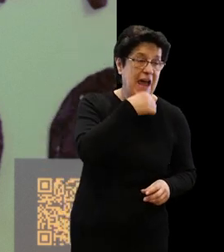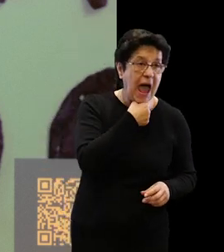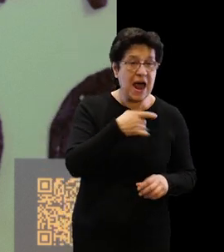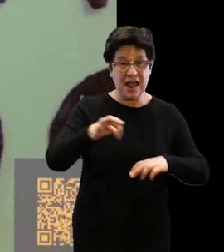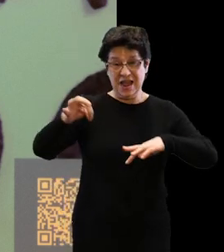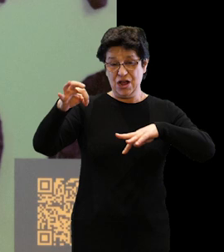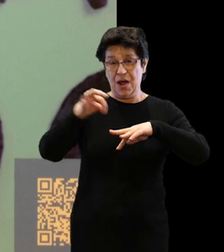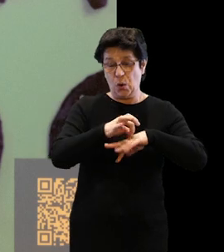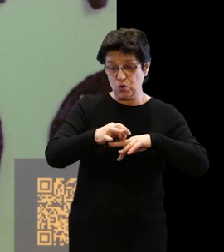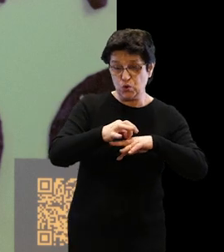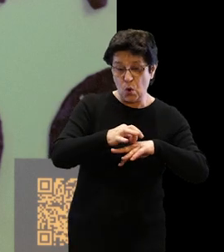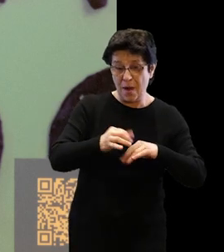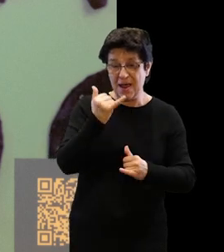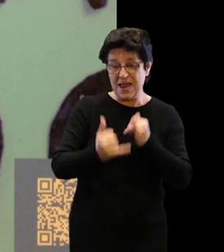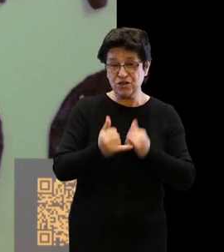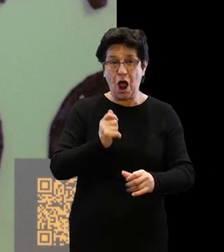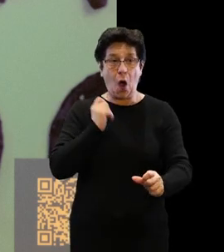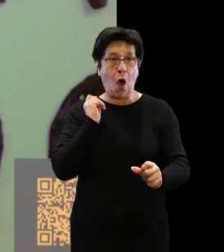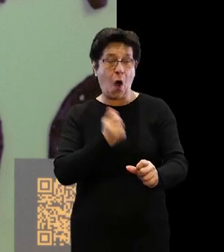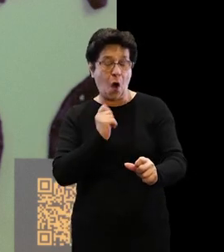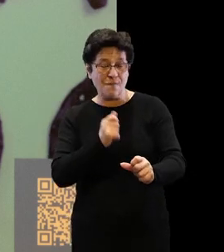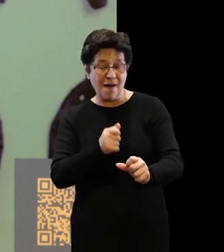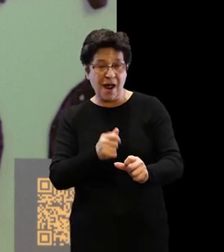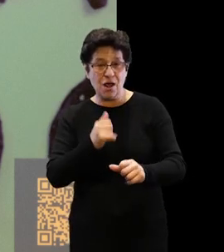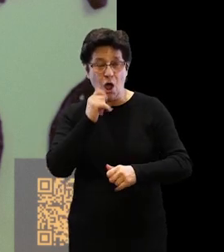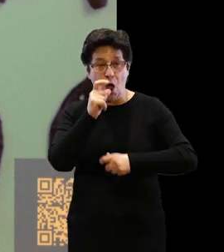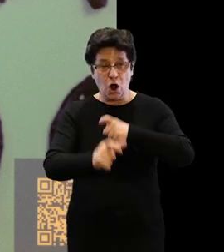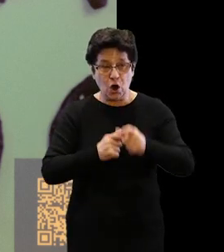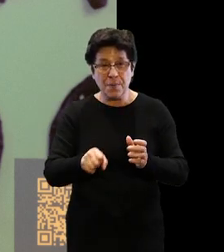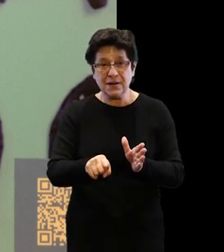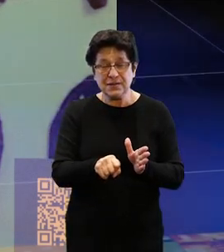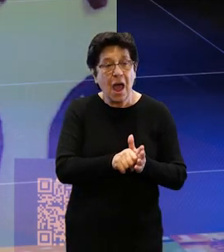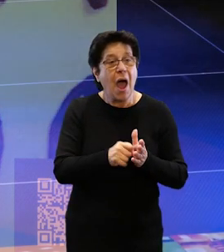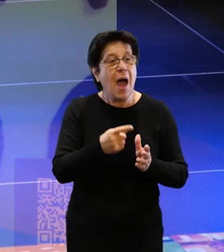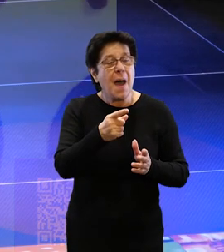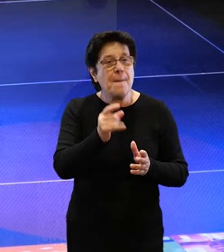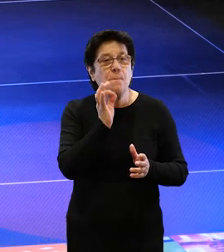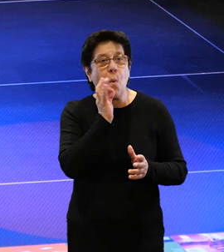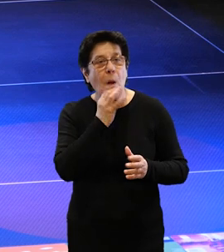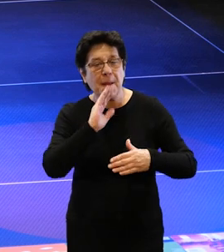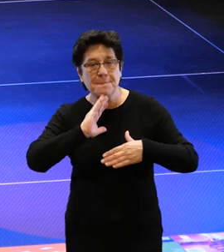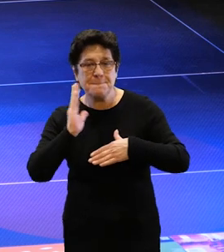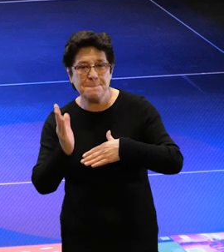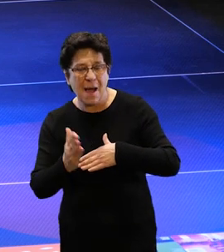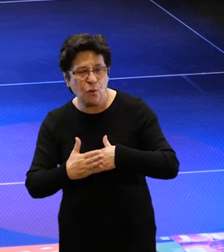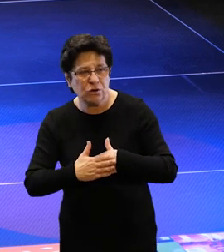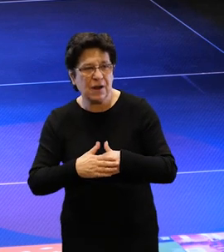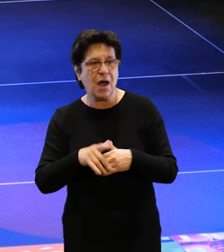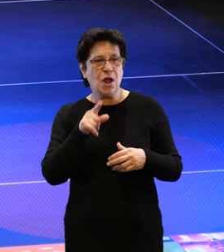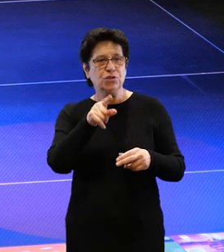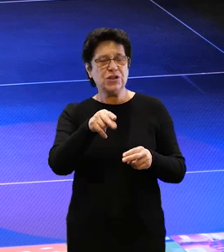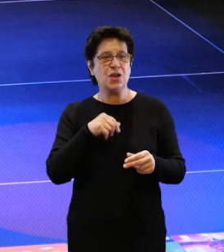kiedy się Kowal robi taką pamiątkową podkowę są Podkowy dla koni które chodzą po mieście gdzie są wkładki